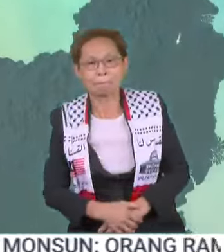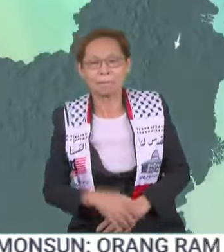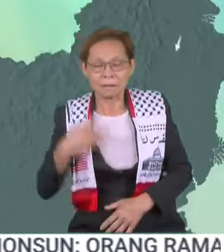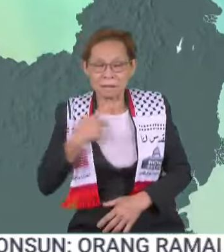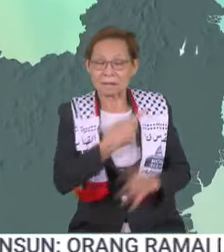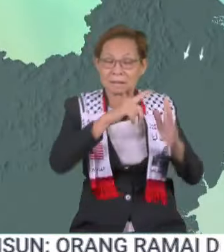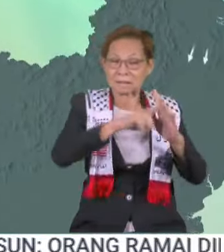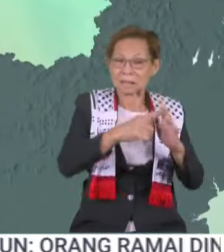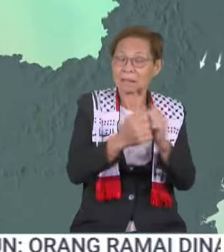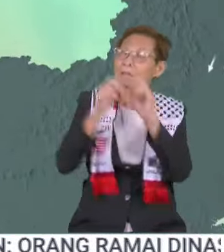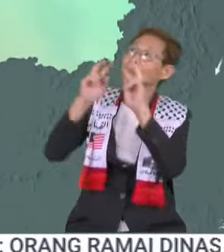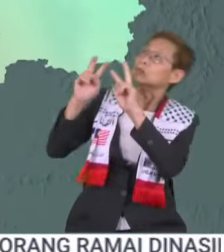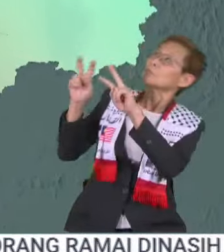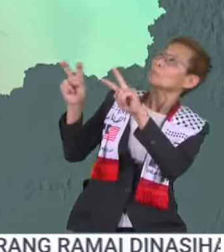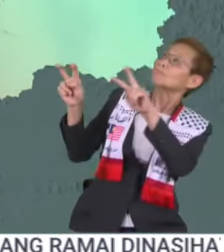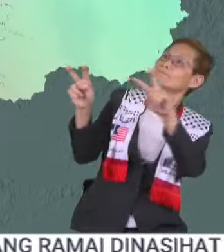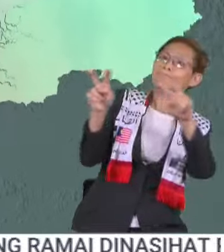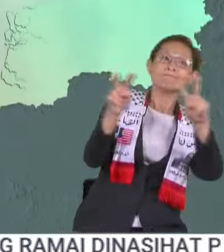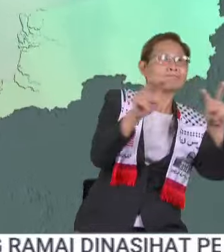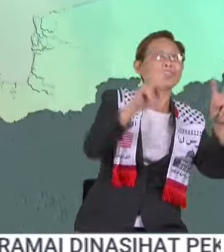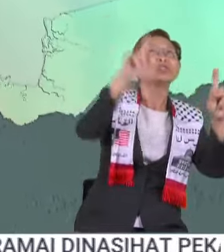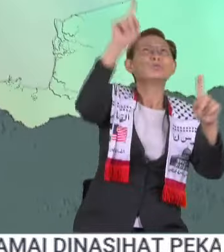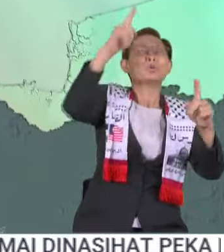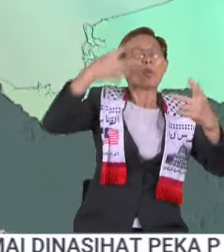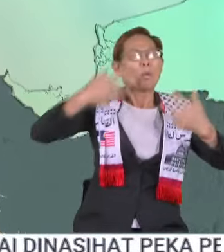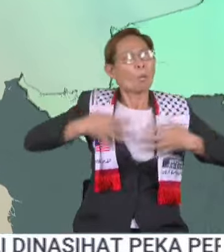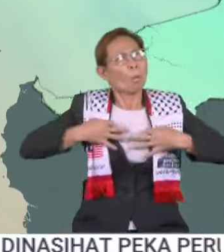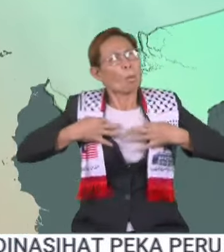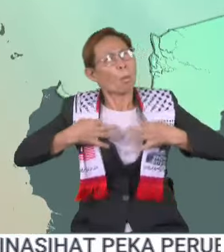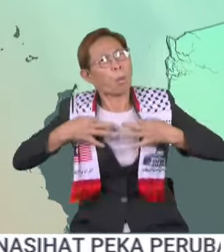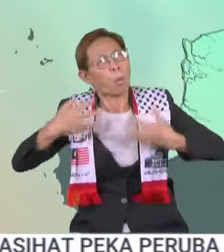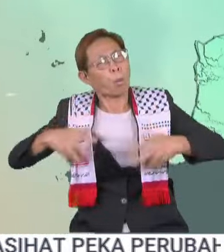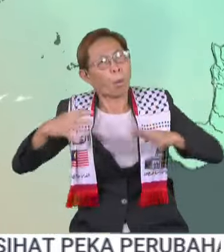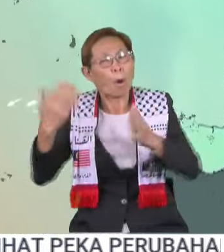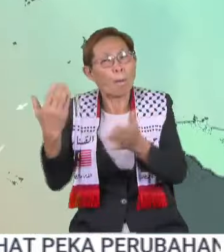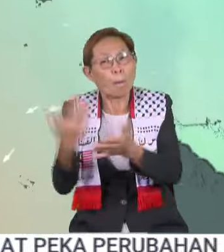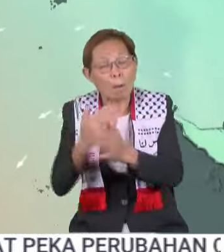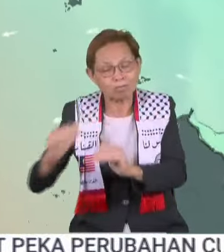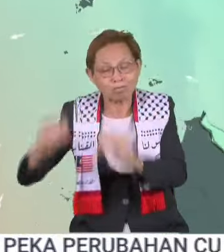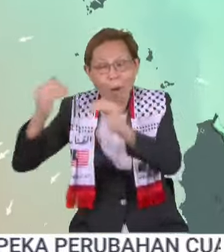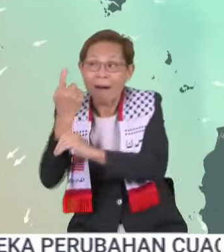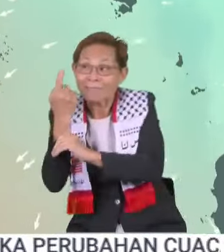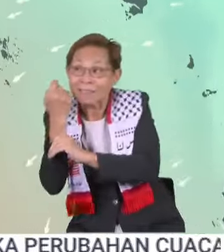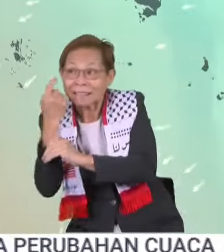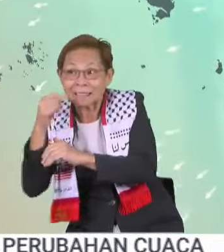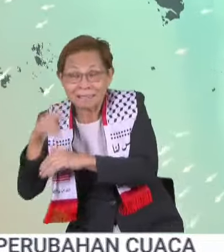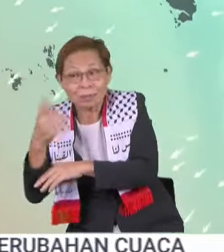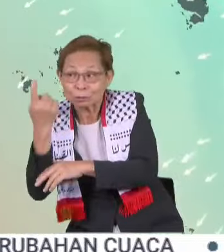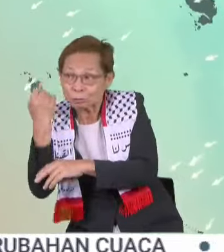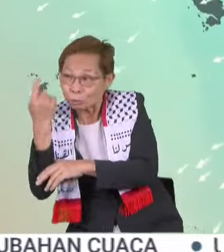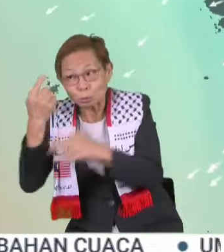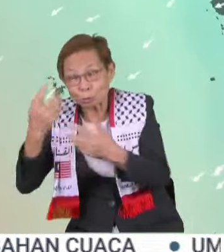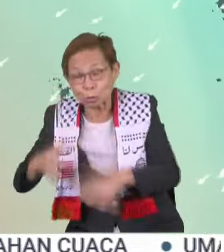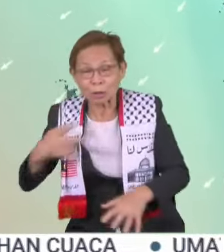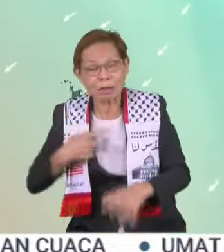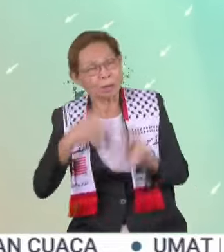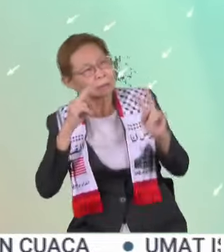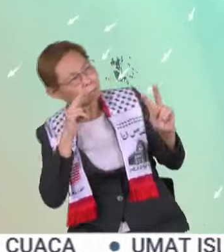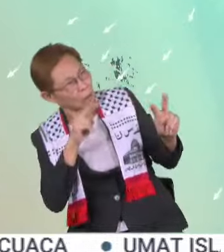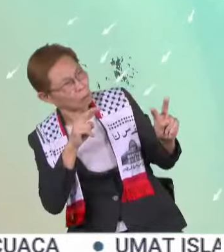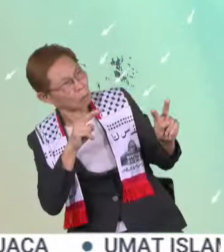kita mulakan dengan melihat kepada status cuaca panas yang baru saja dikemas kini sebentar sahaja tadi. Di sini dapat